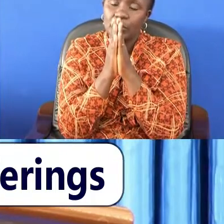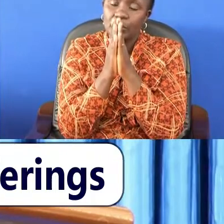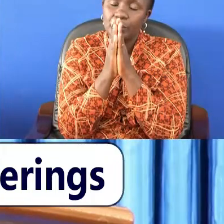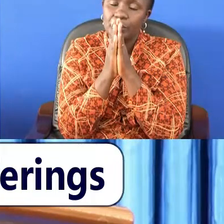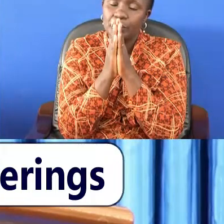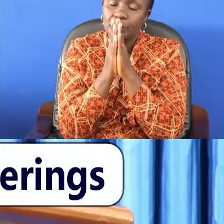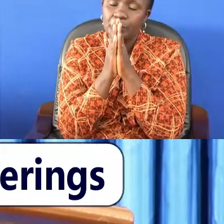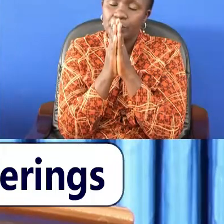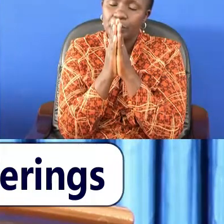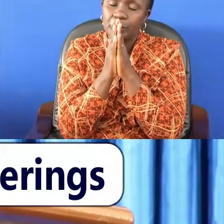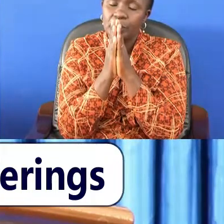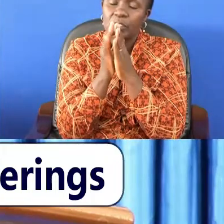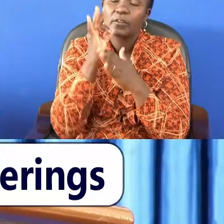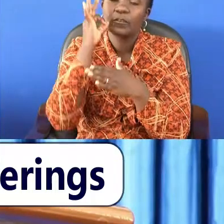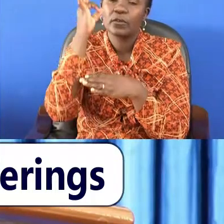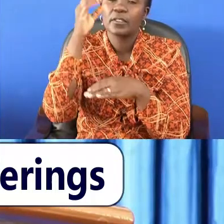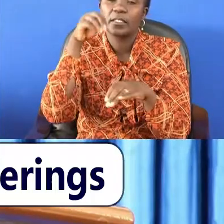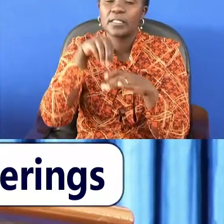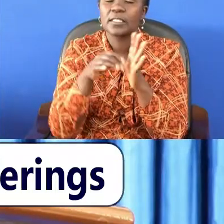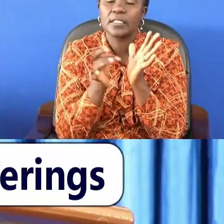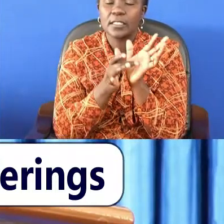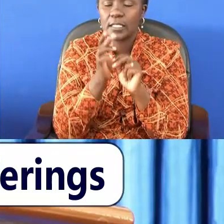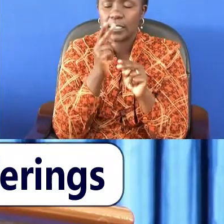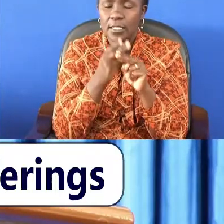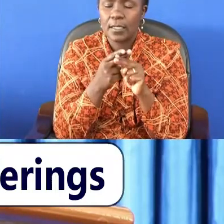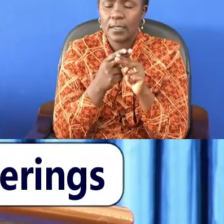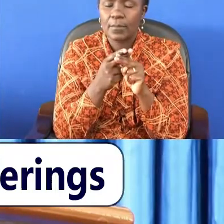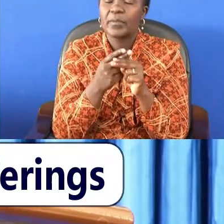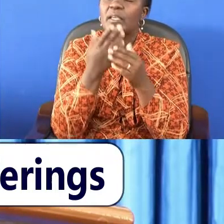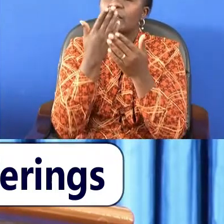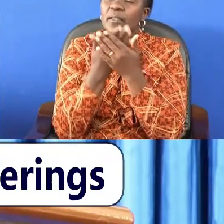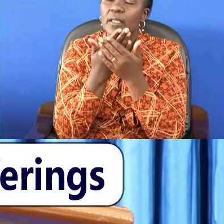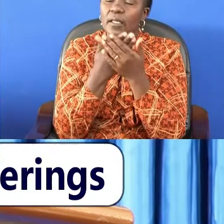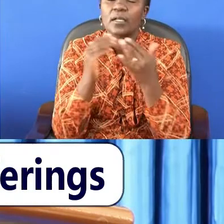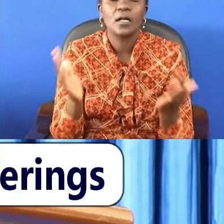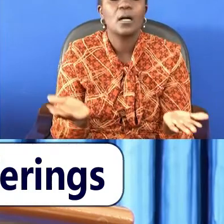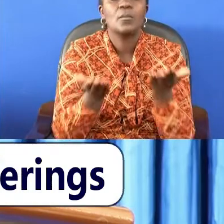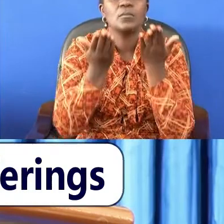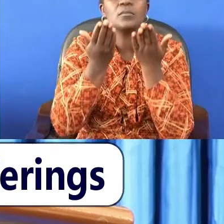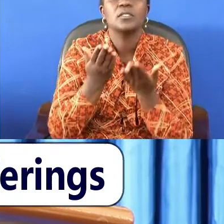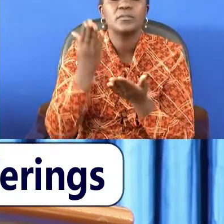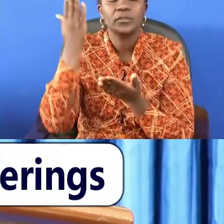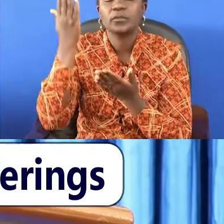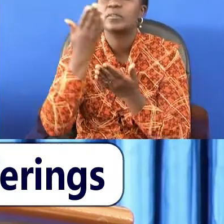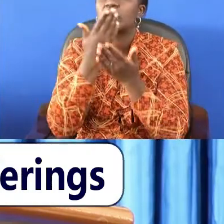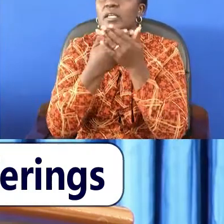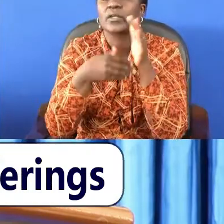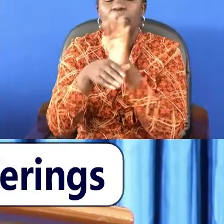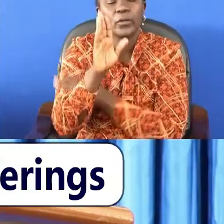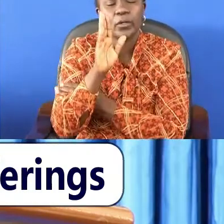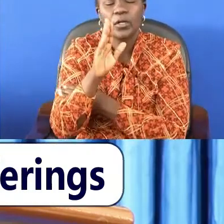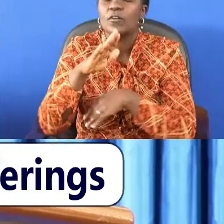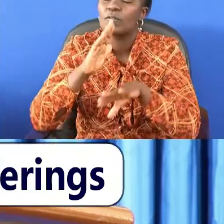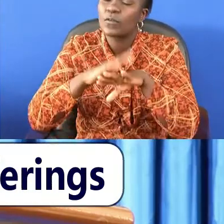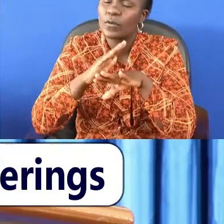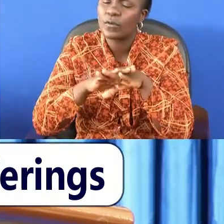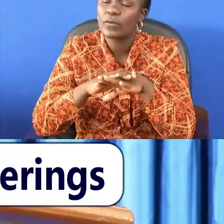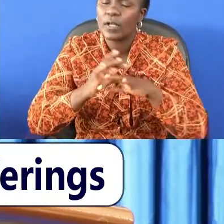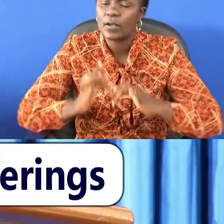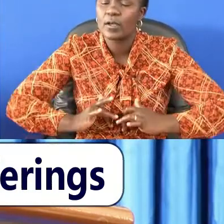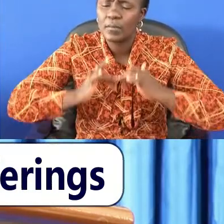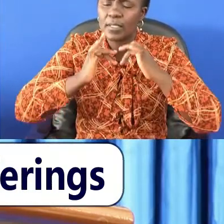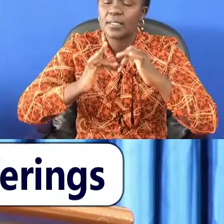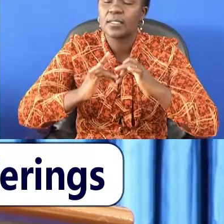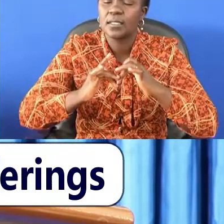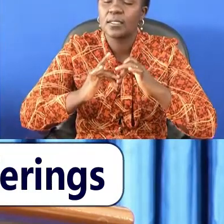tuombe. Baba, katika jina la Yesu Kristo na kushukuru na kuinua, asante Jehova kwa wema na fadhili